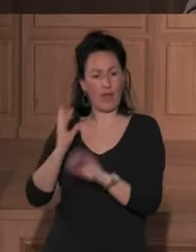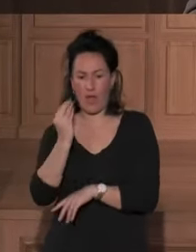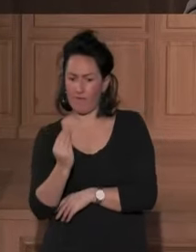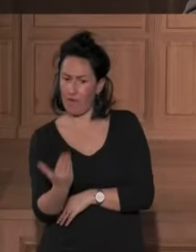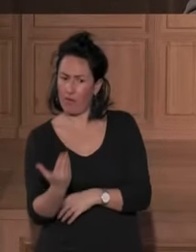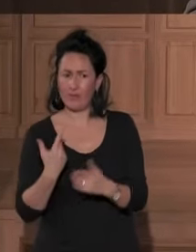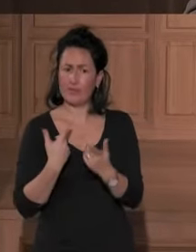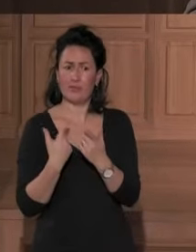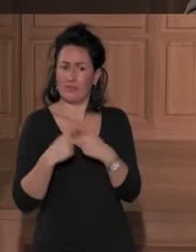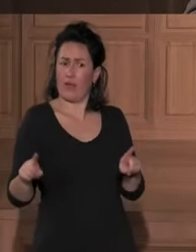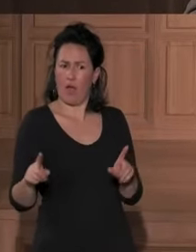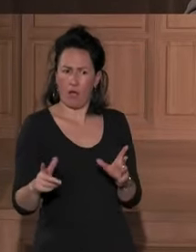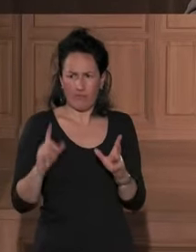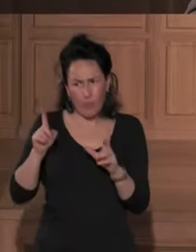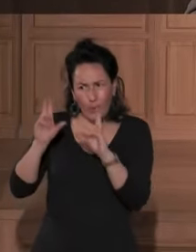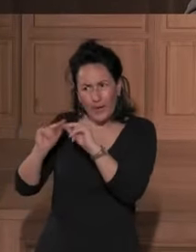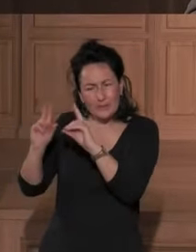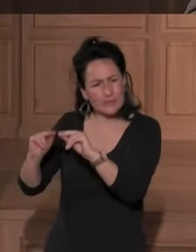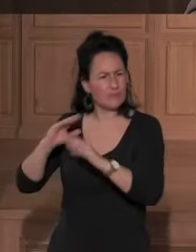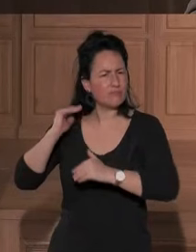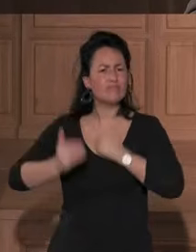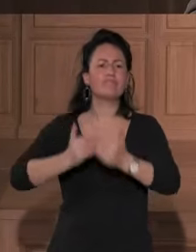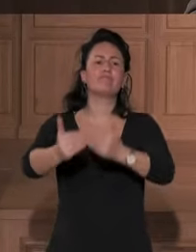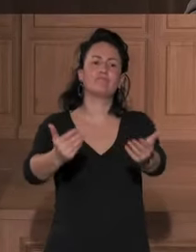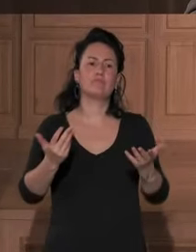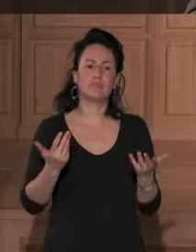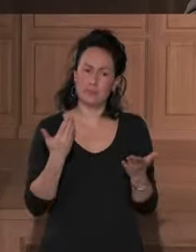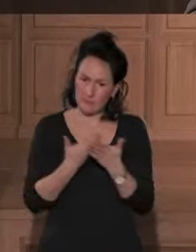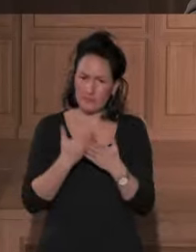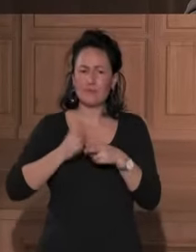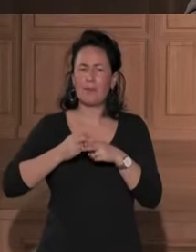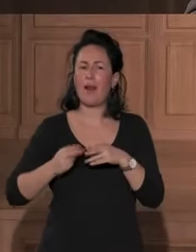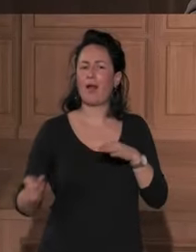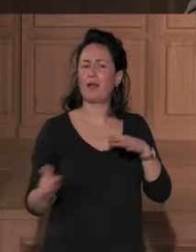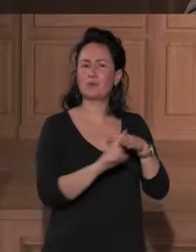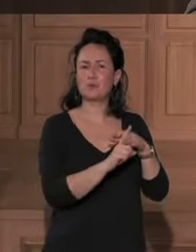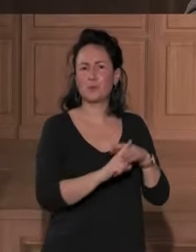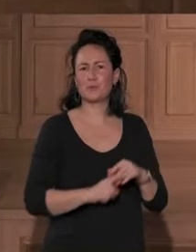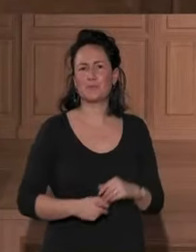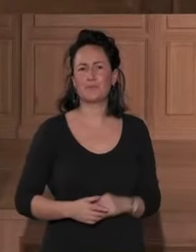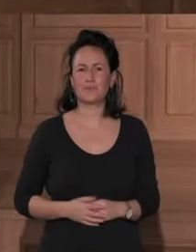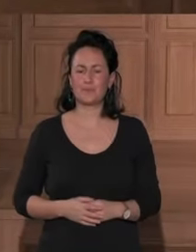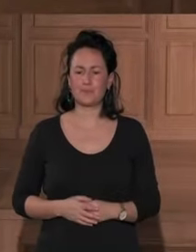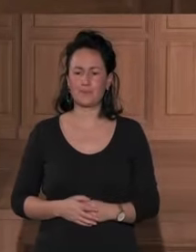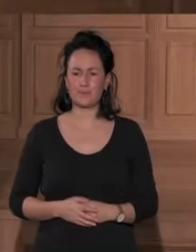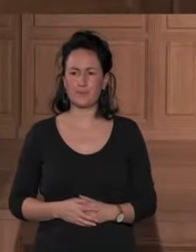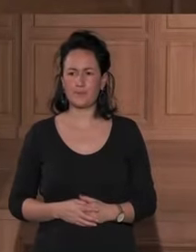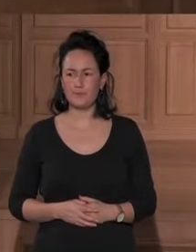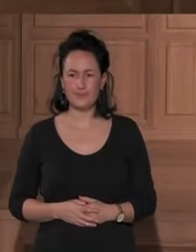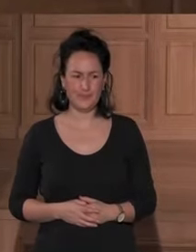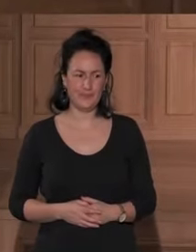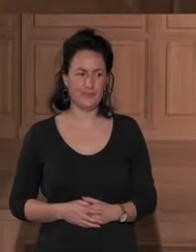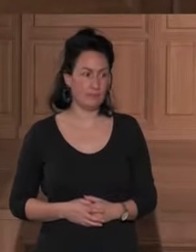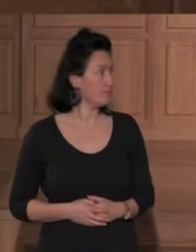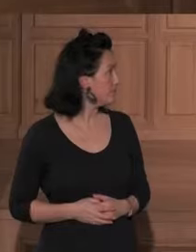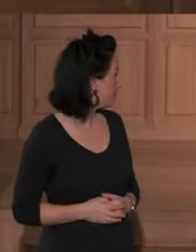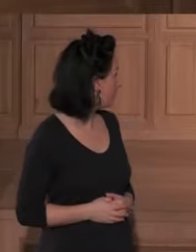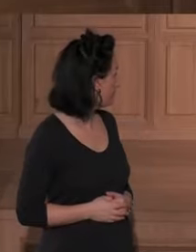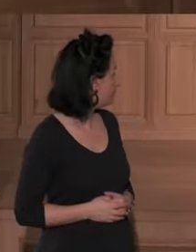porte ouverte aux enfants pour faire une inclusion réelle. Oui. Tout à fait. Non, c'est tout à fait